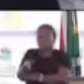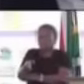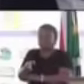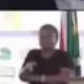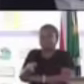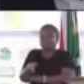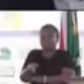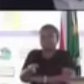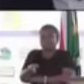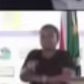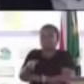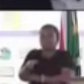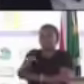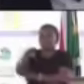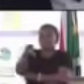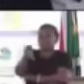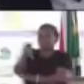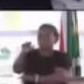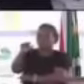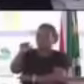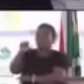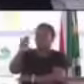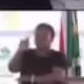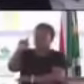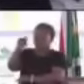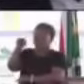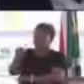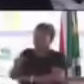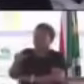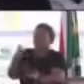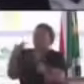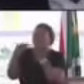Nokutha ngiyabonga nakuwe